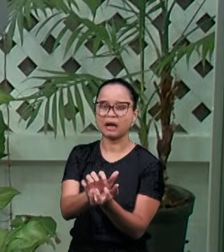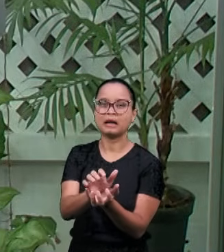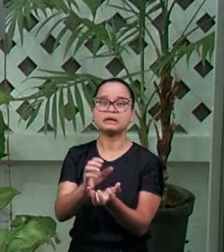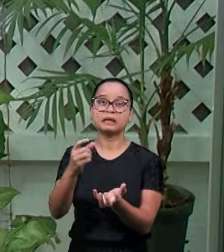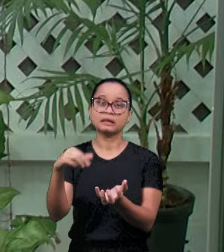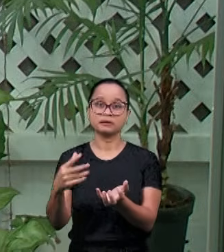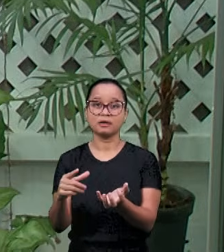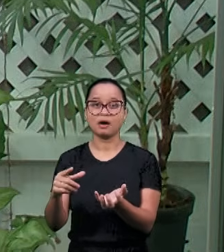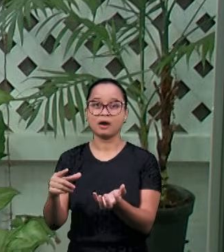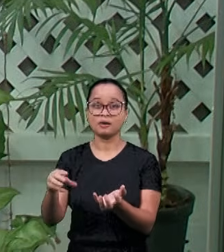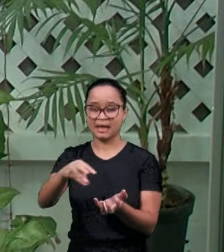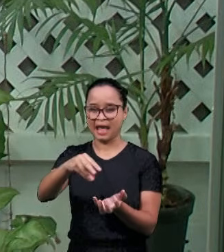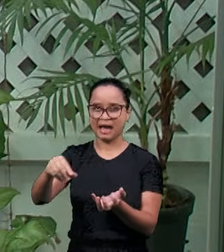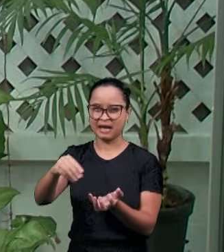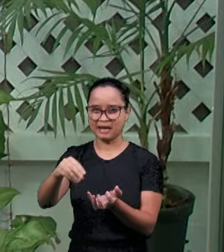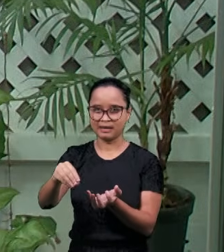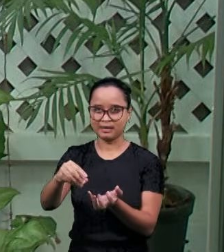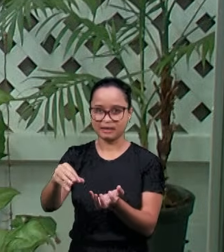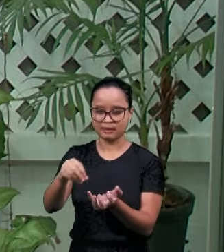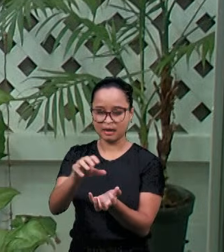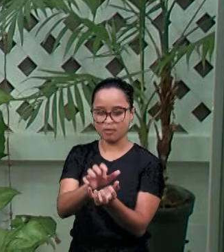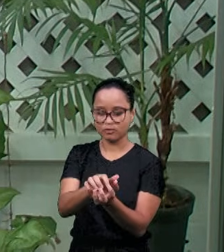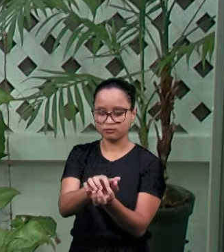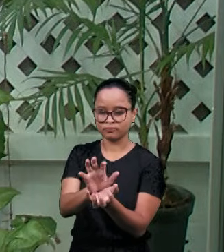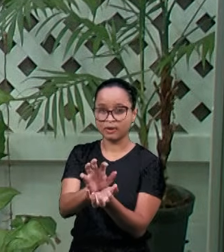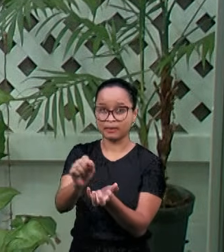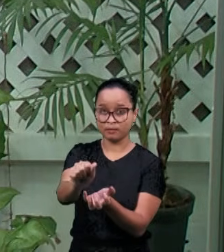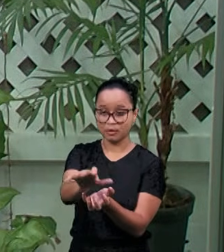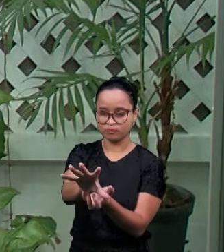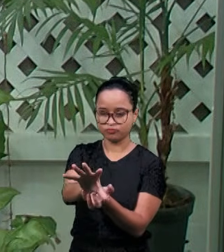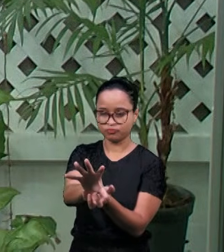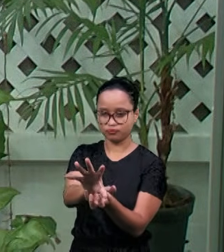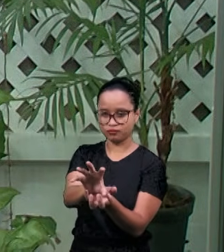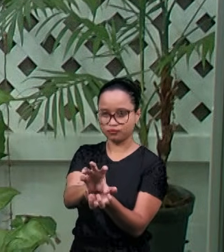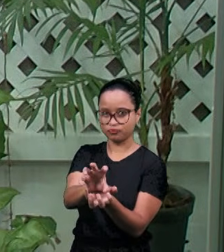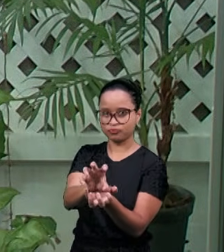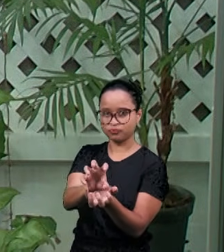peut-être un grain de sable, un irritant, qui n'est pas